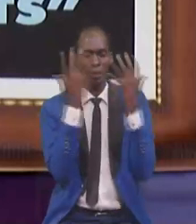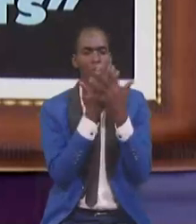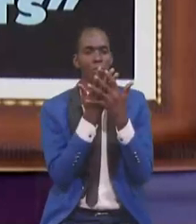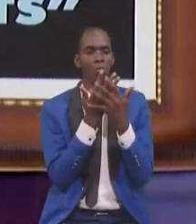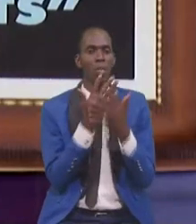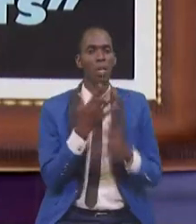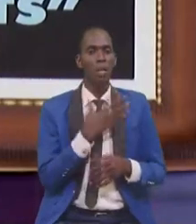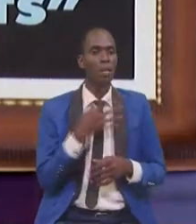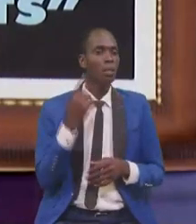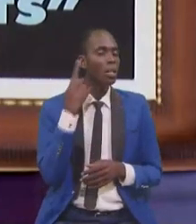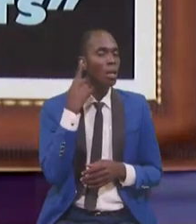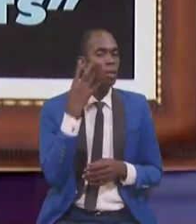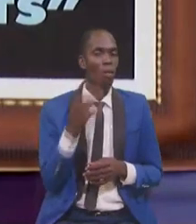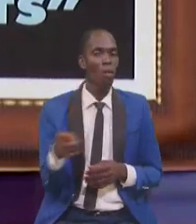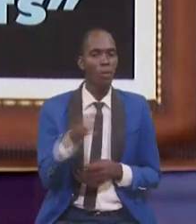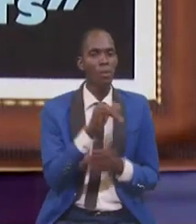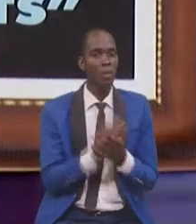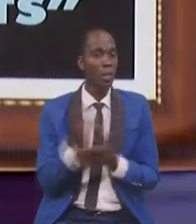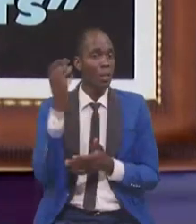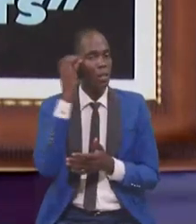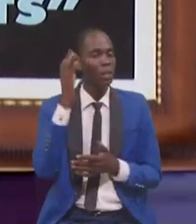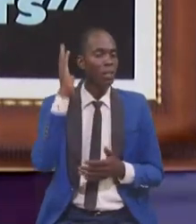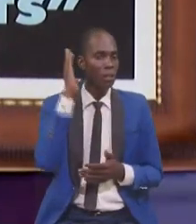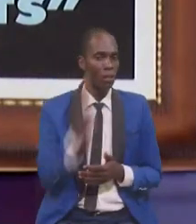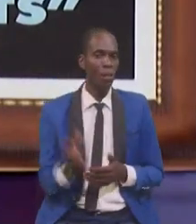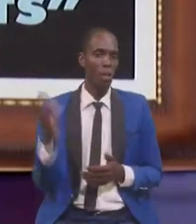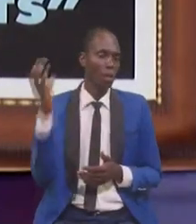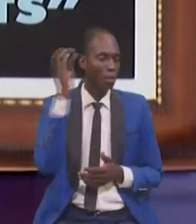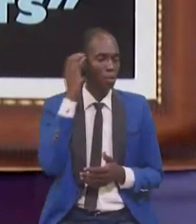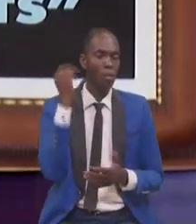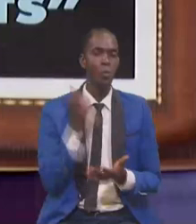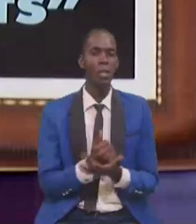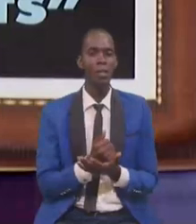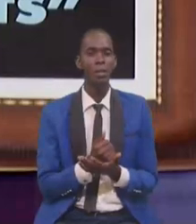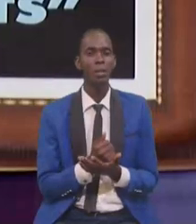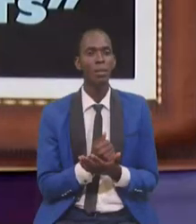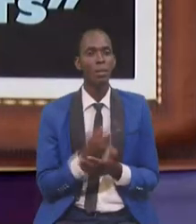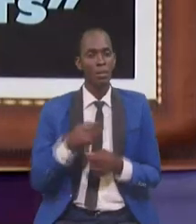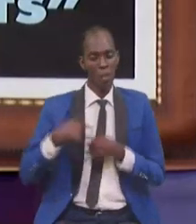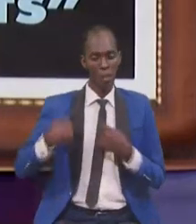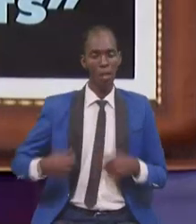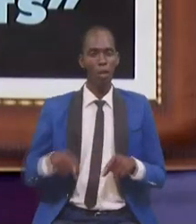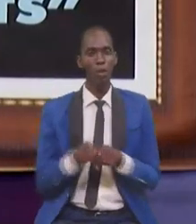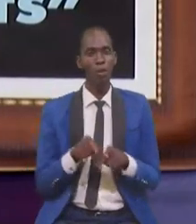bouchés, et les oreilles de ceux qui entendent seront attentives.